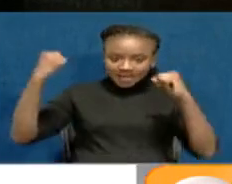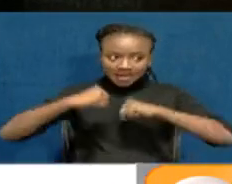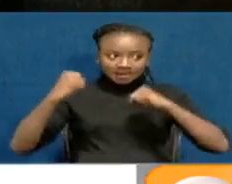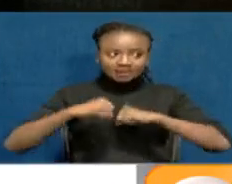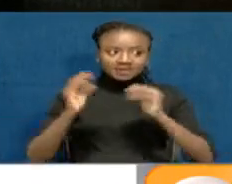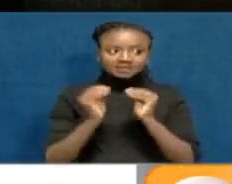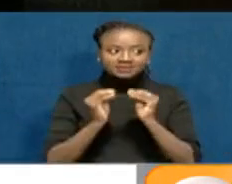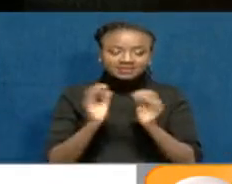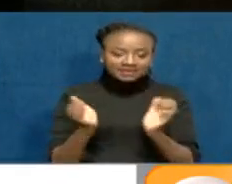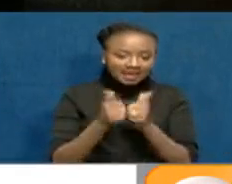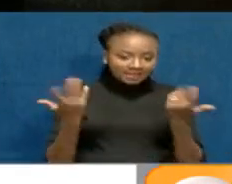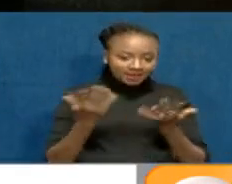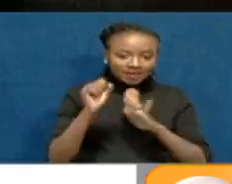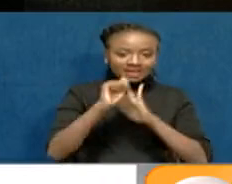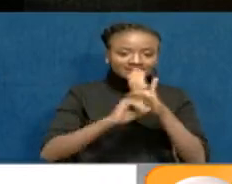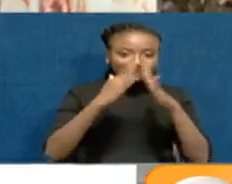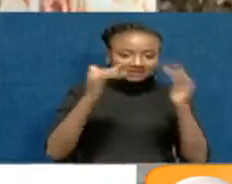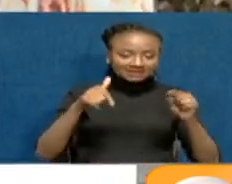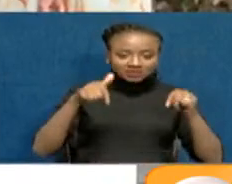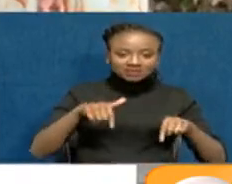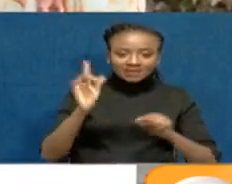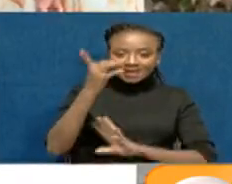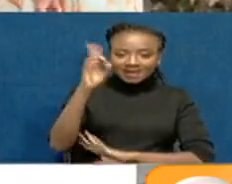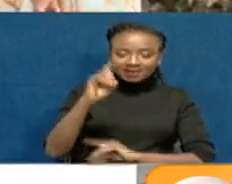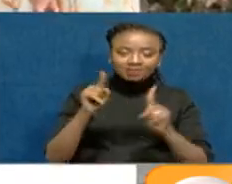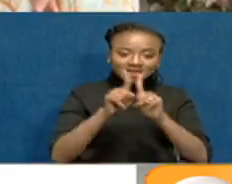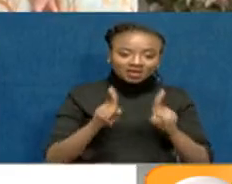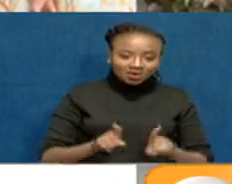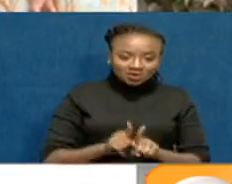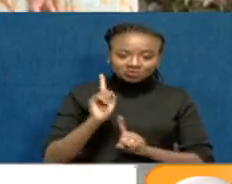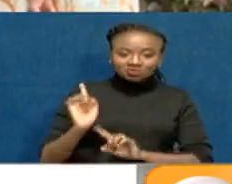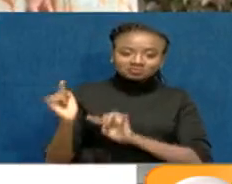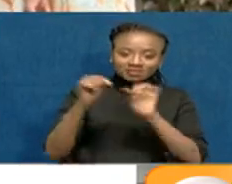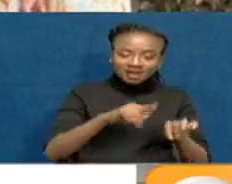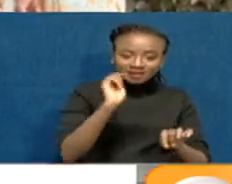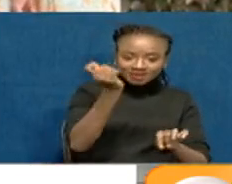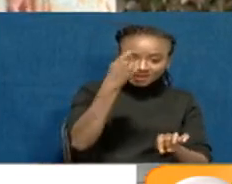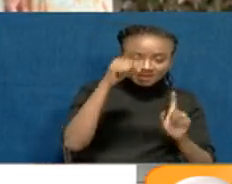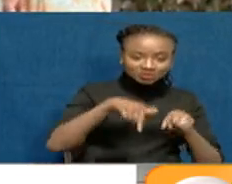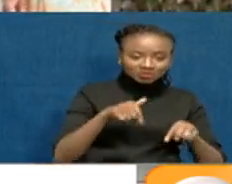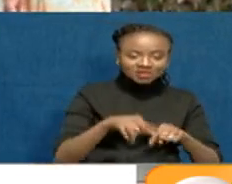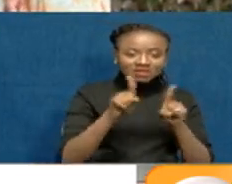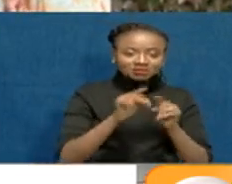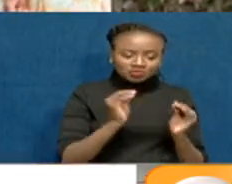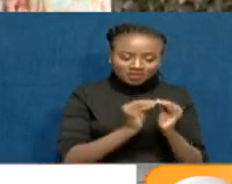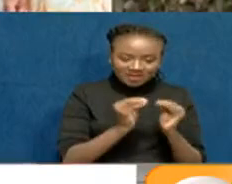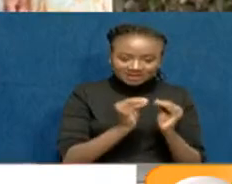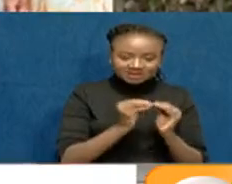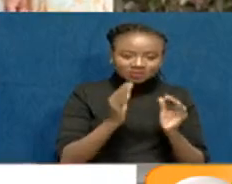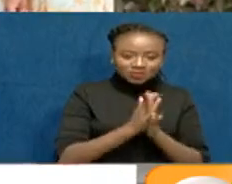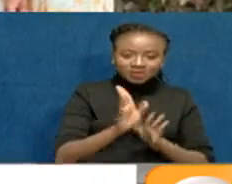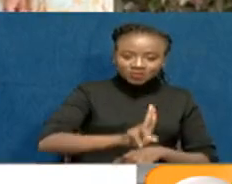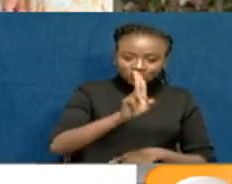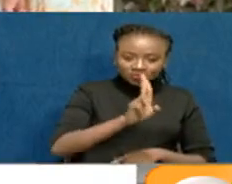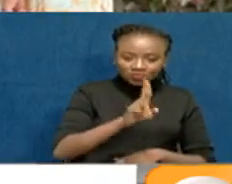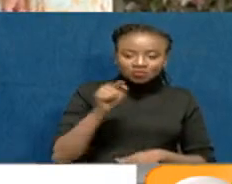uliofanyika katika ikulu ya Nairobi. Rais Maada aliwasili nchini hii leo na kufanya mazungumzo na Rais Kenyatta kwenye mwanzo wa